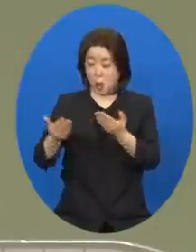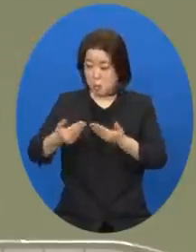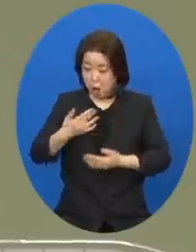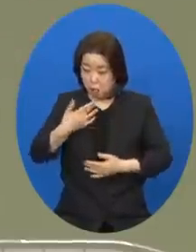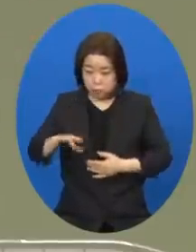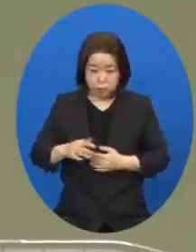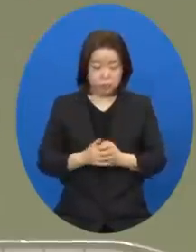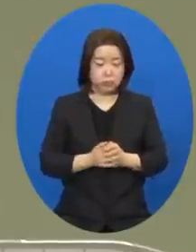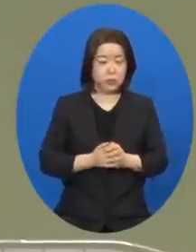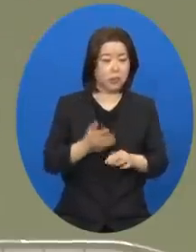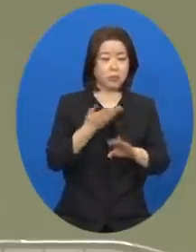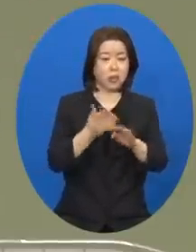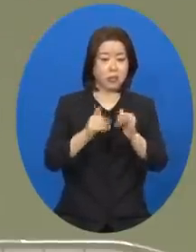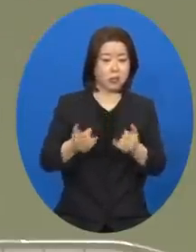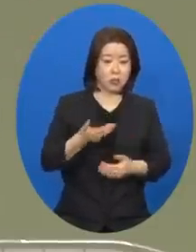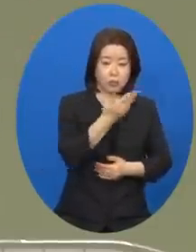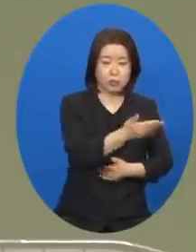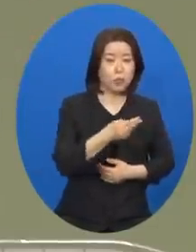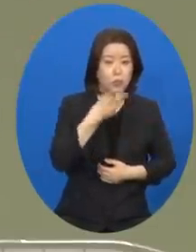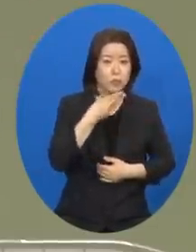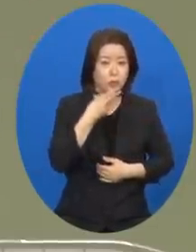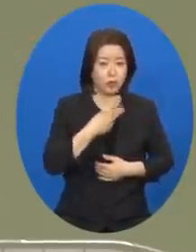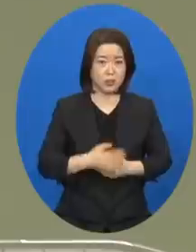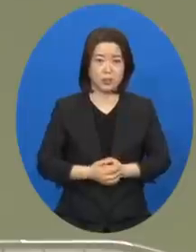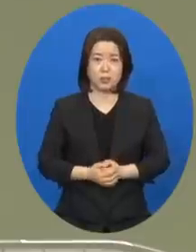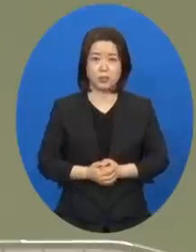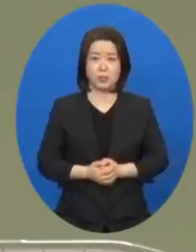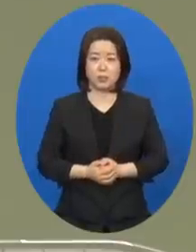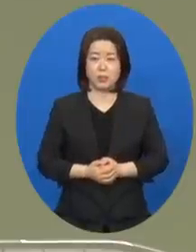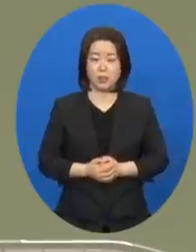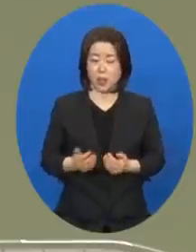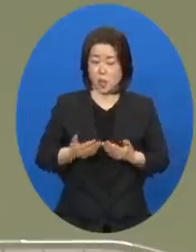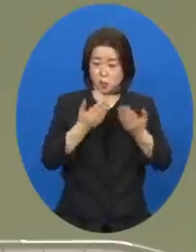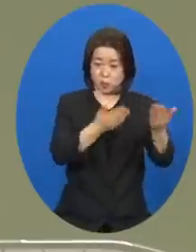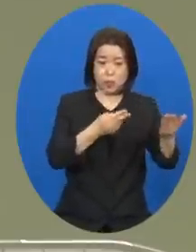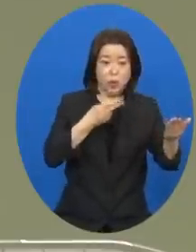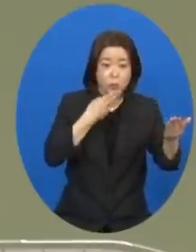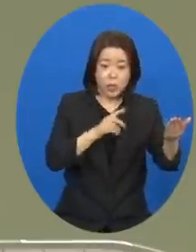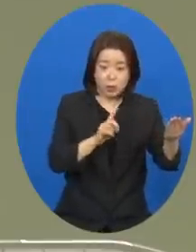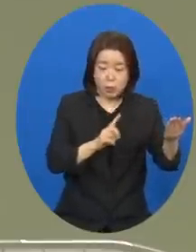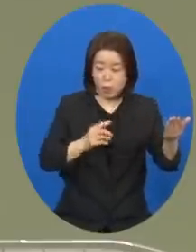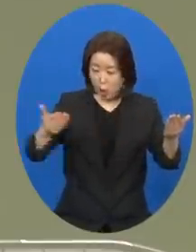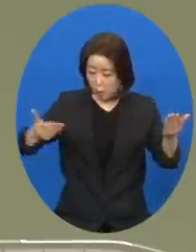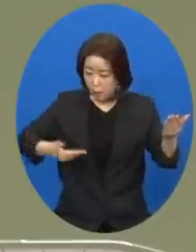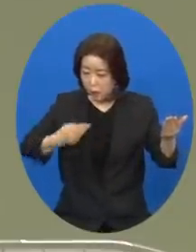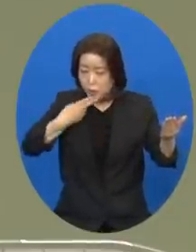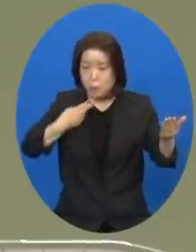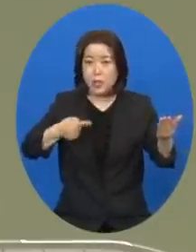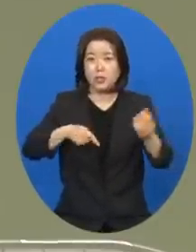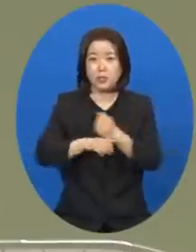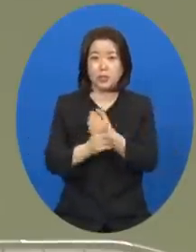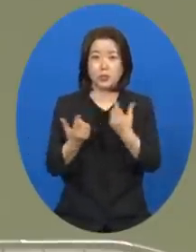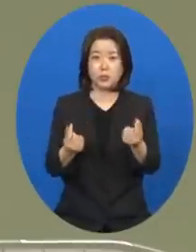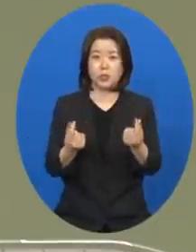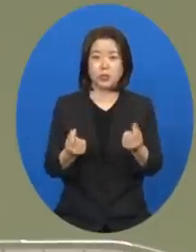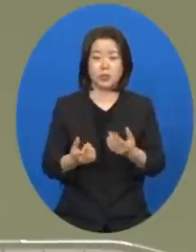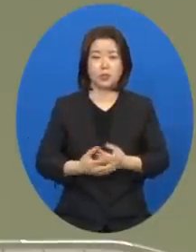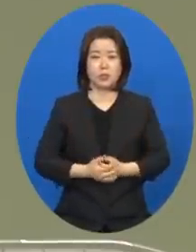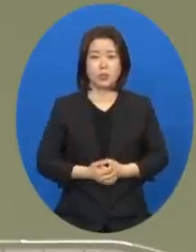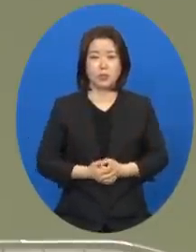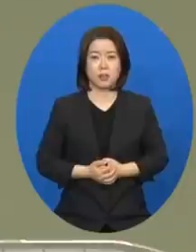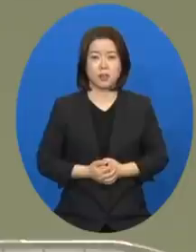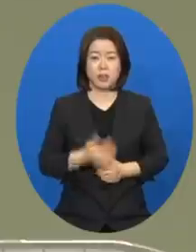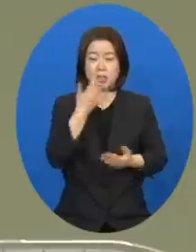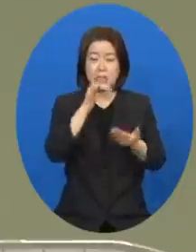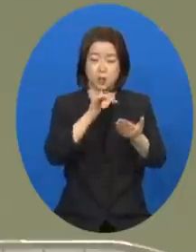없으니까 내가 뭐 남에게 줄 것도 없는 거죠. 줄 게 없다는 거는 받은 게 없다는 뜻이죠.